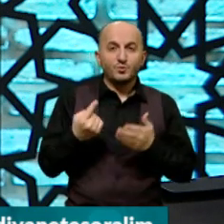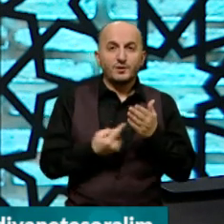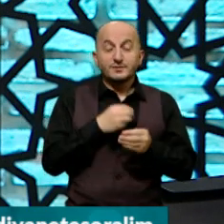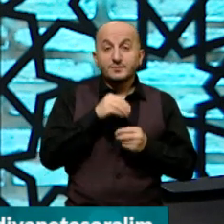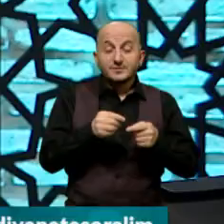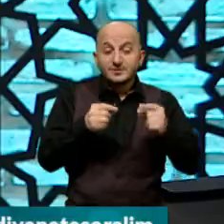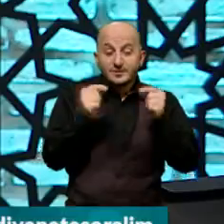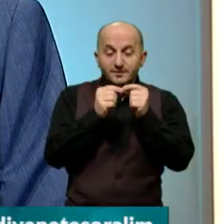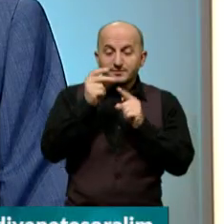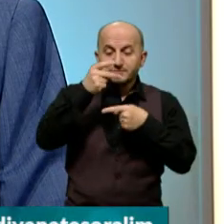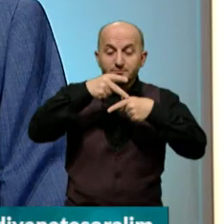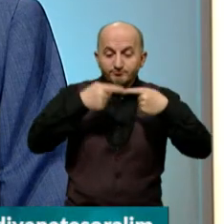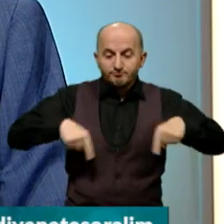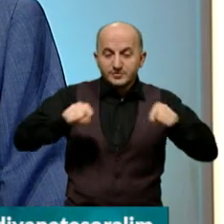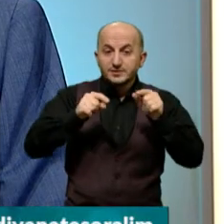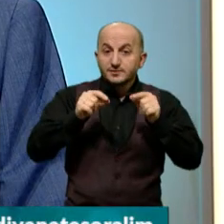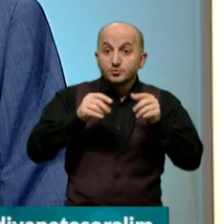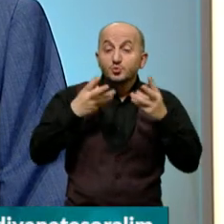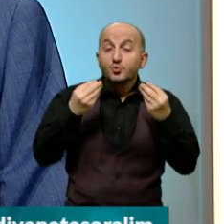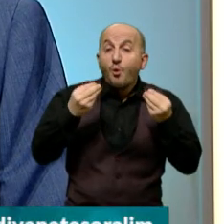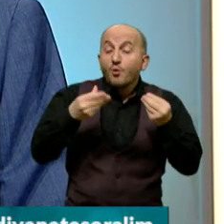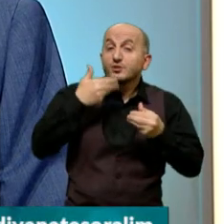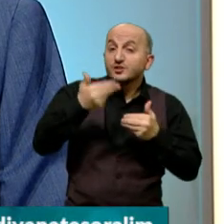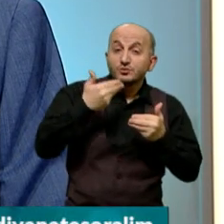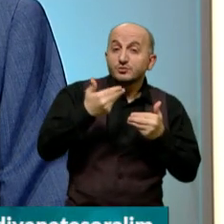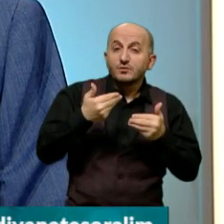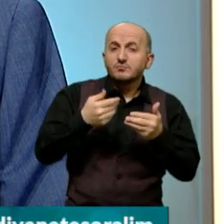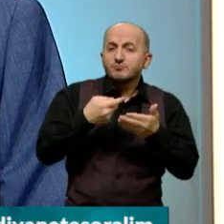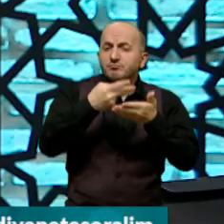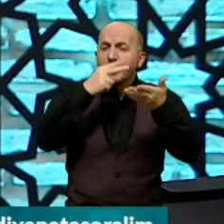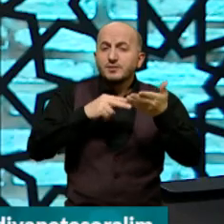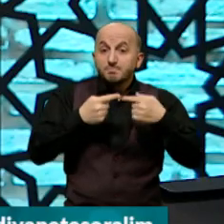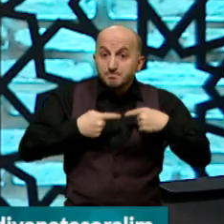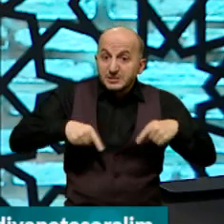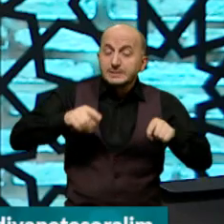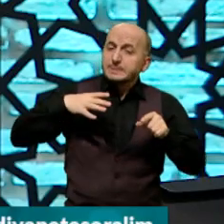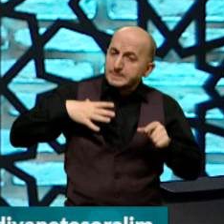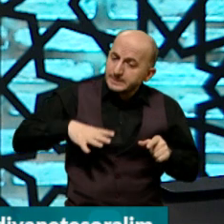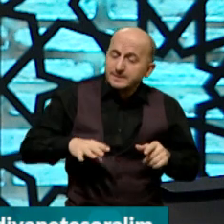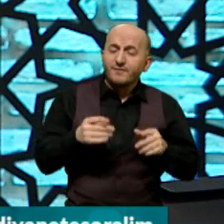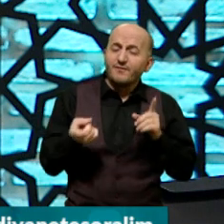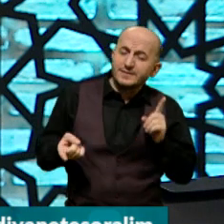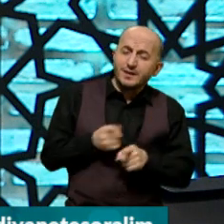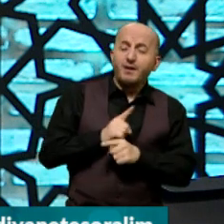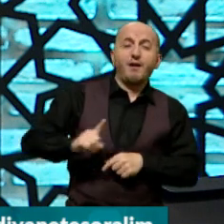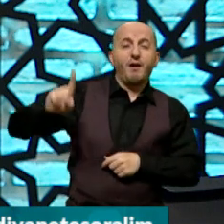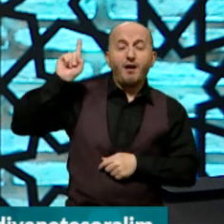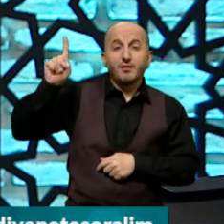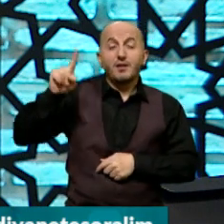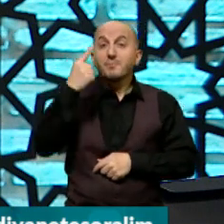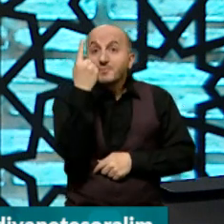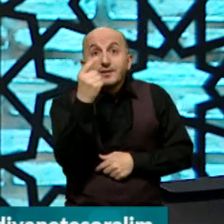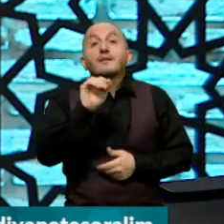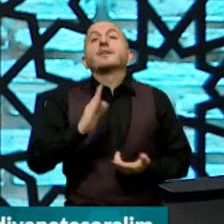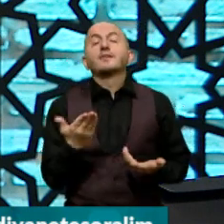biz ifadesi çok geçiyor. Mealen ya da tefsirlerde okuduğumuzda biz dileseydik vesaire ifadeler. Allah bir değil